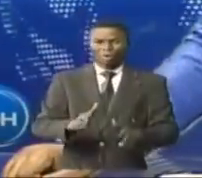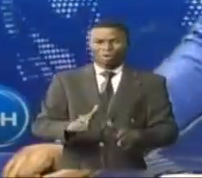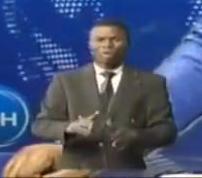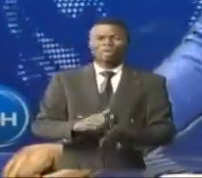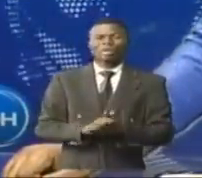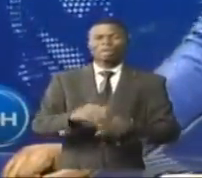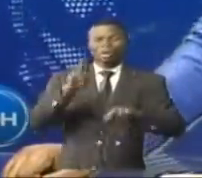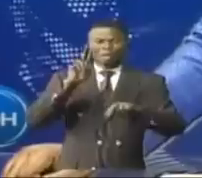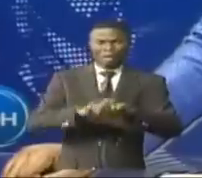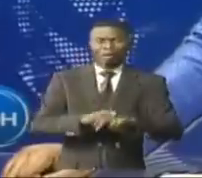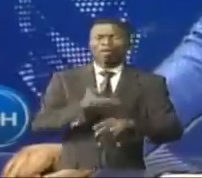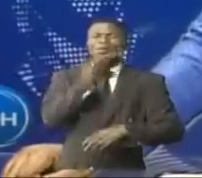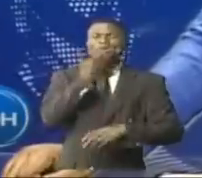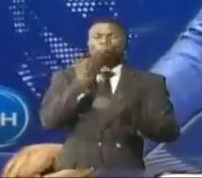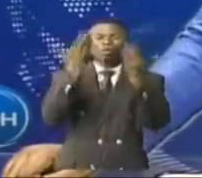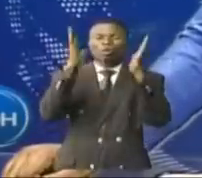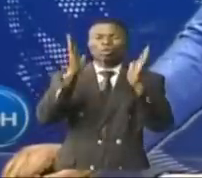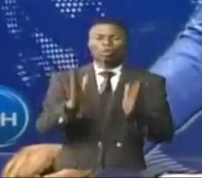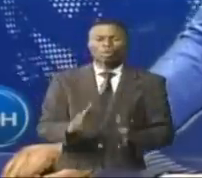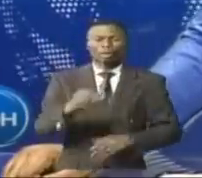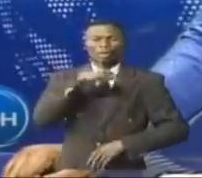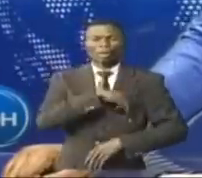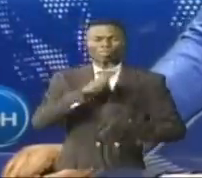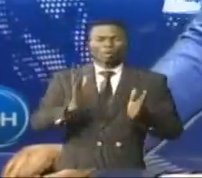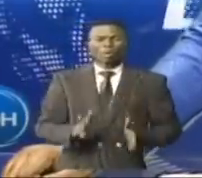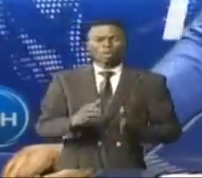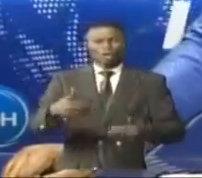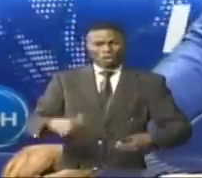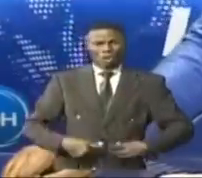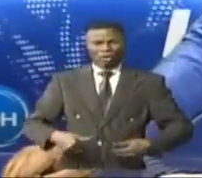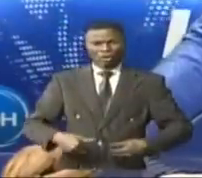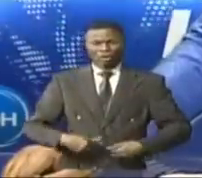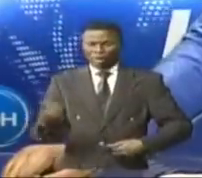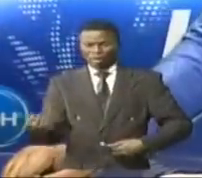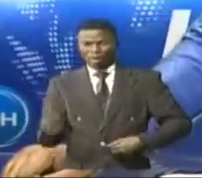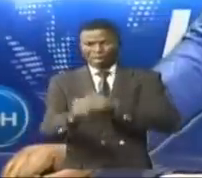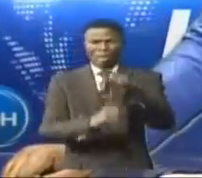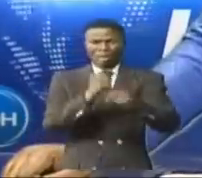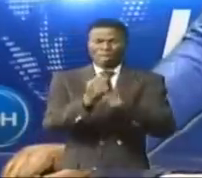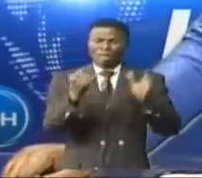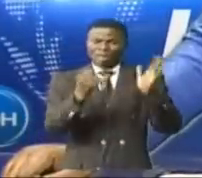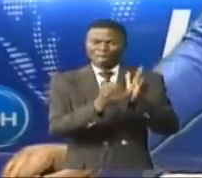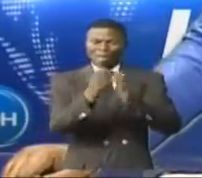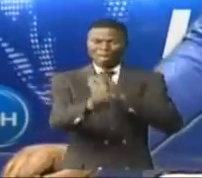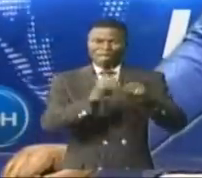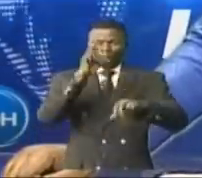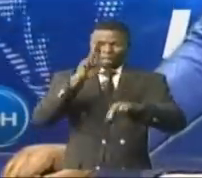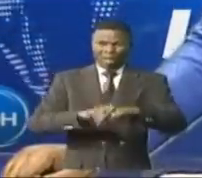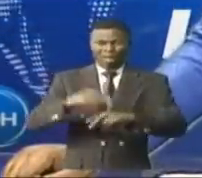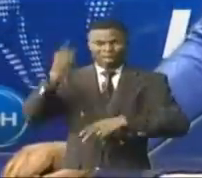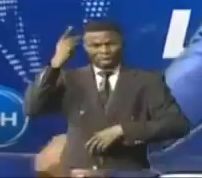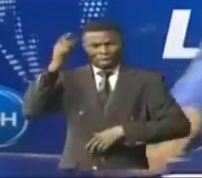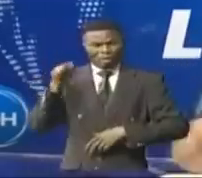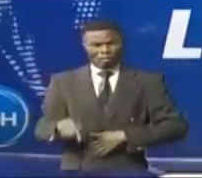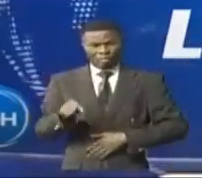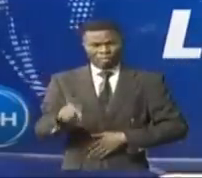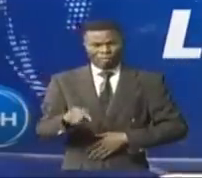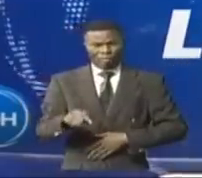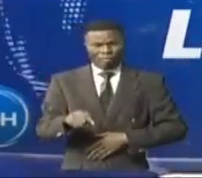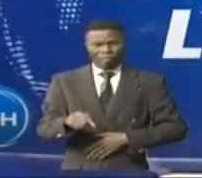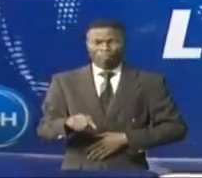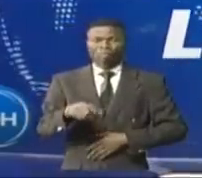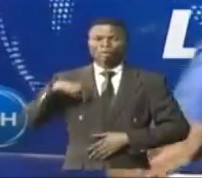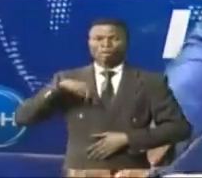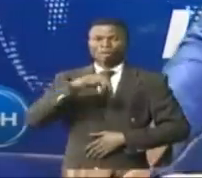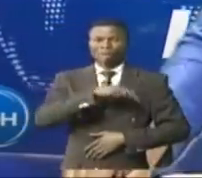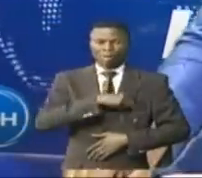expatriés, adultes, étudiants, missionnaires et mineurs, à partir de l'âge de 6 ans résidant à Kinshasa, excepté les membres